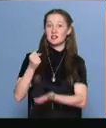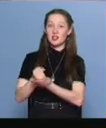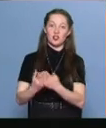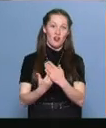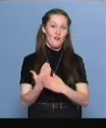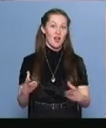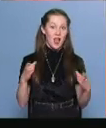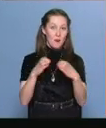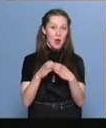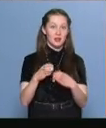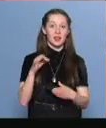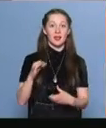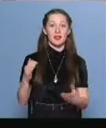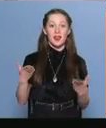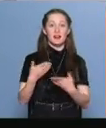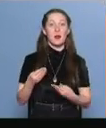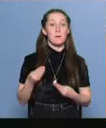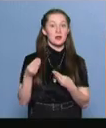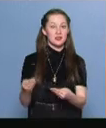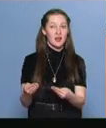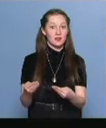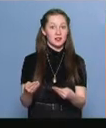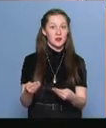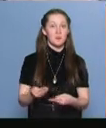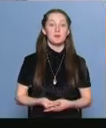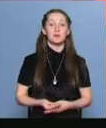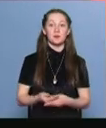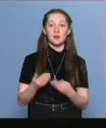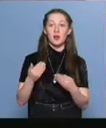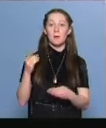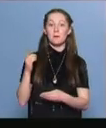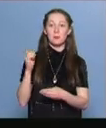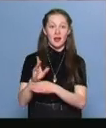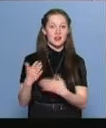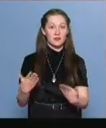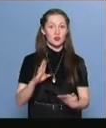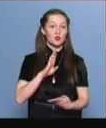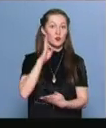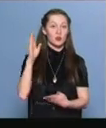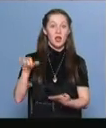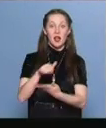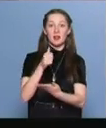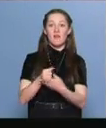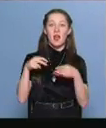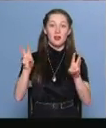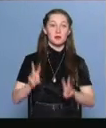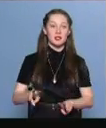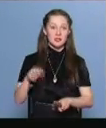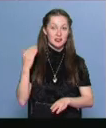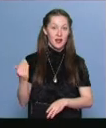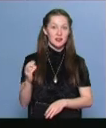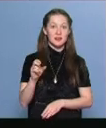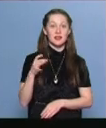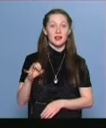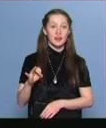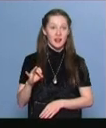У нас, кстати, вам представлю как раз с сегодняшнего утра глава администрации Сергей